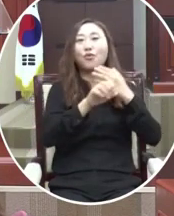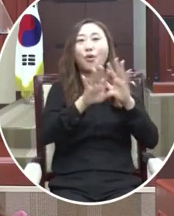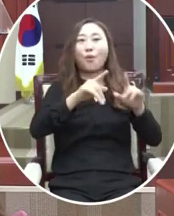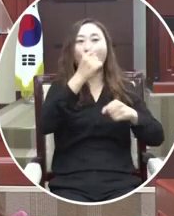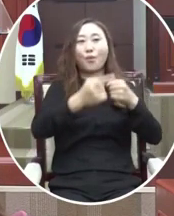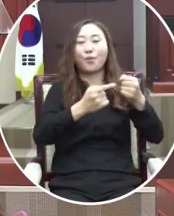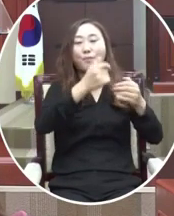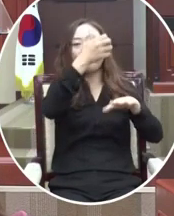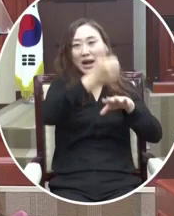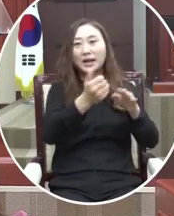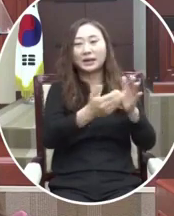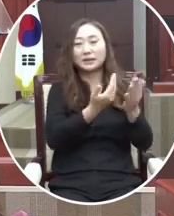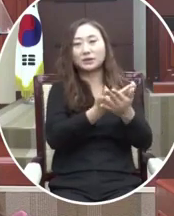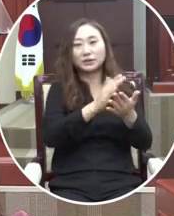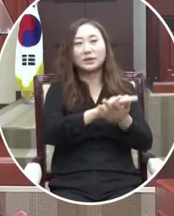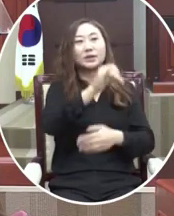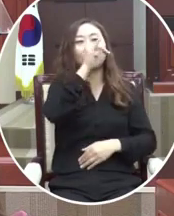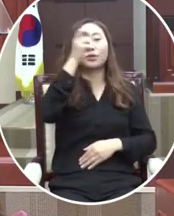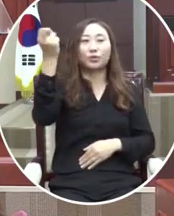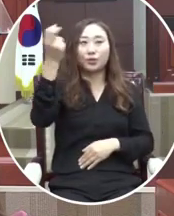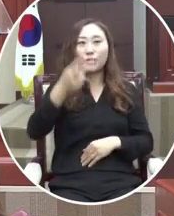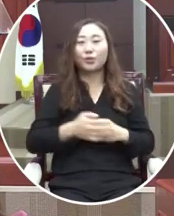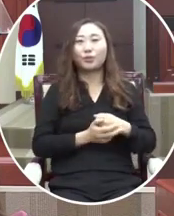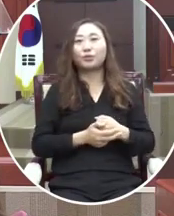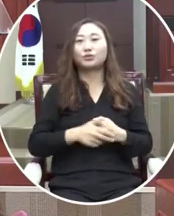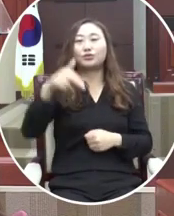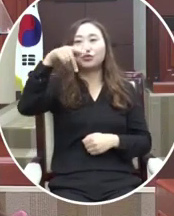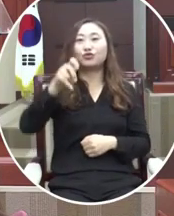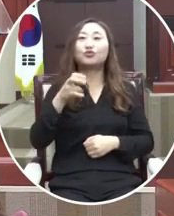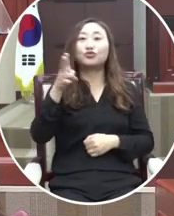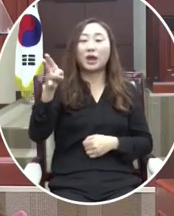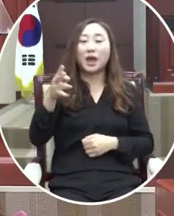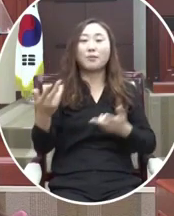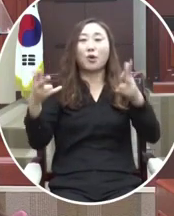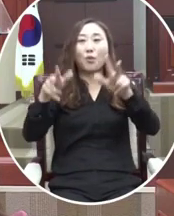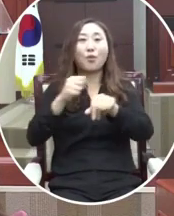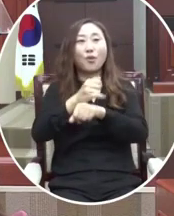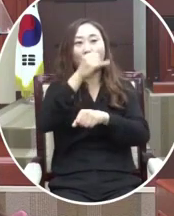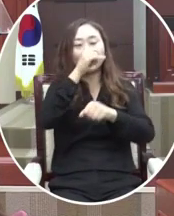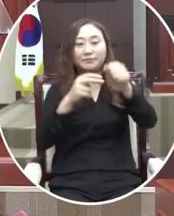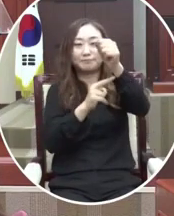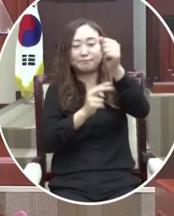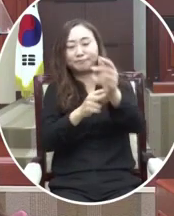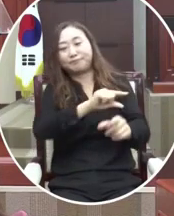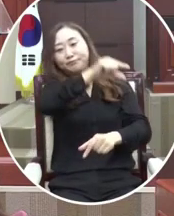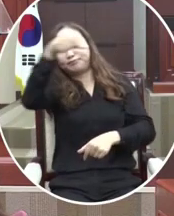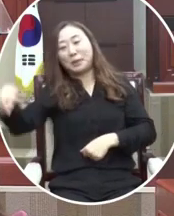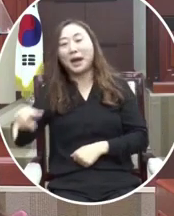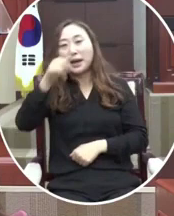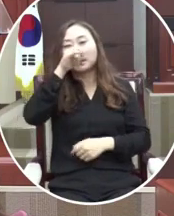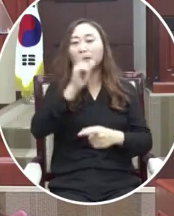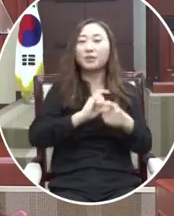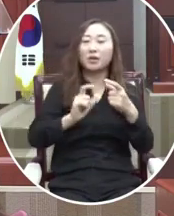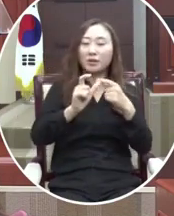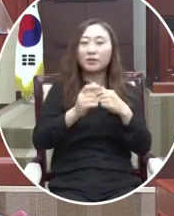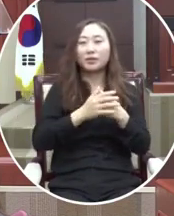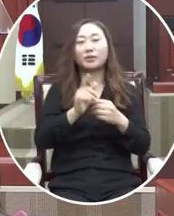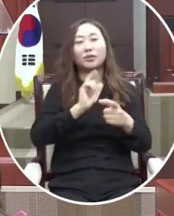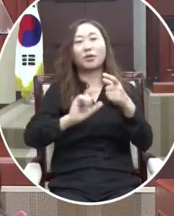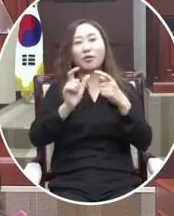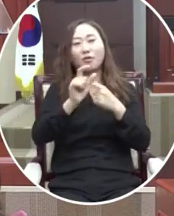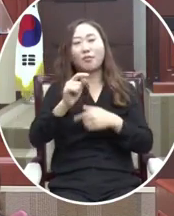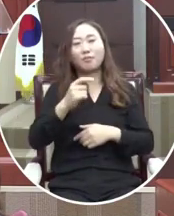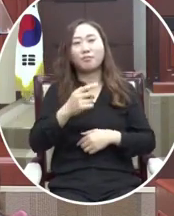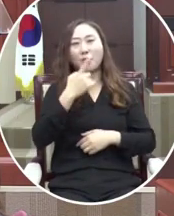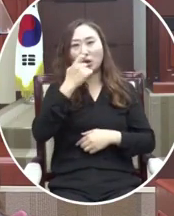시설 개선을 완료하고 중개 공원과 등나무 공원은 녹지 연결로 조성이 내년 상반기 완성되면 노원구의 대표